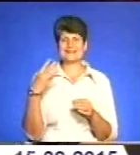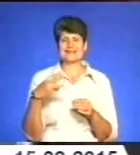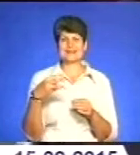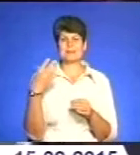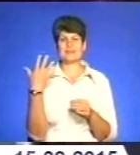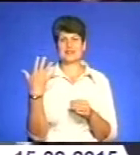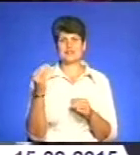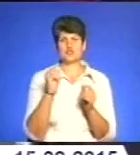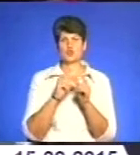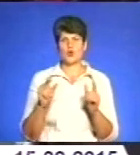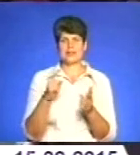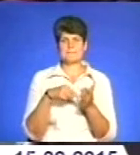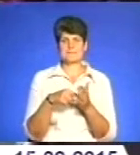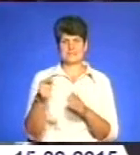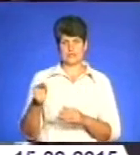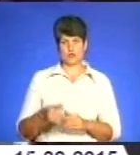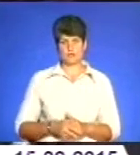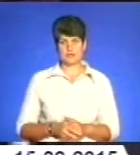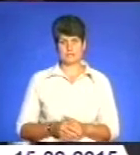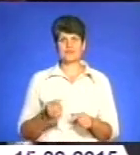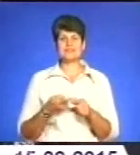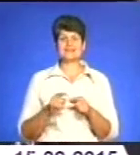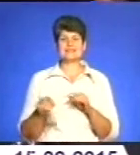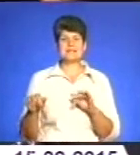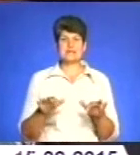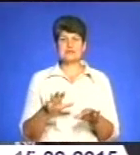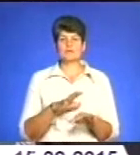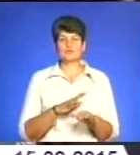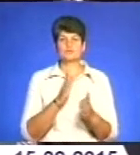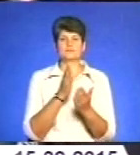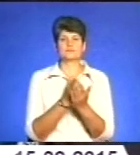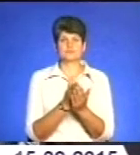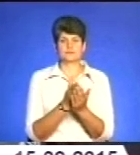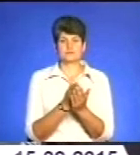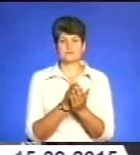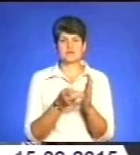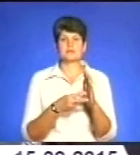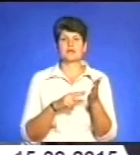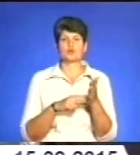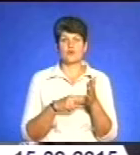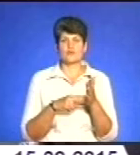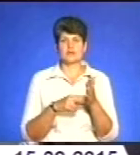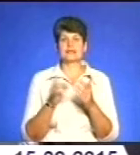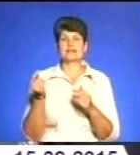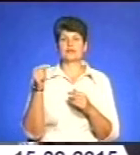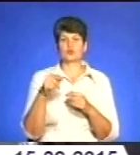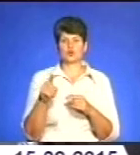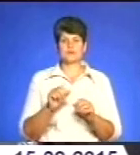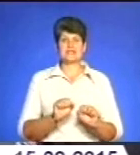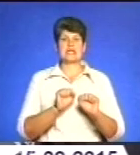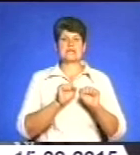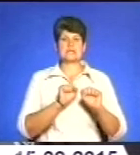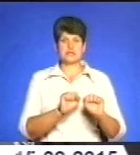35 школах міста Тернополя. Цей захід був спрямований і спланований для того, щоб